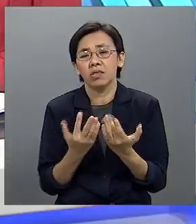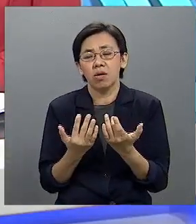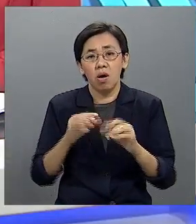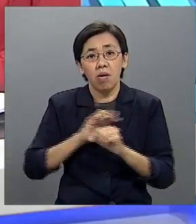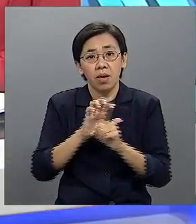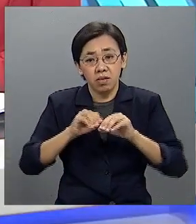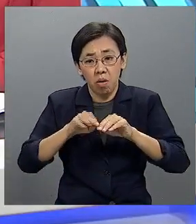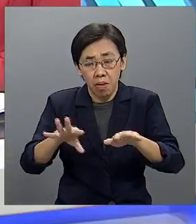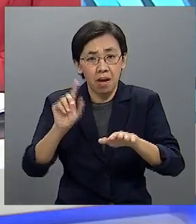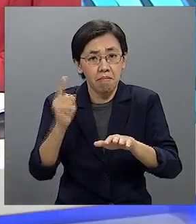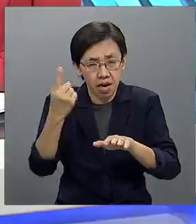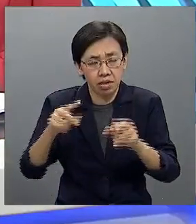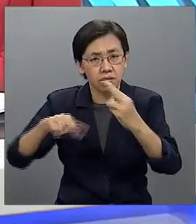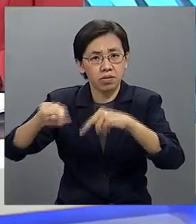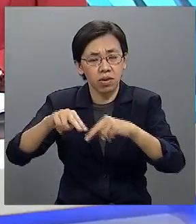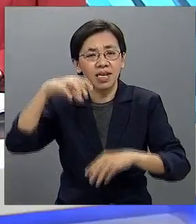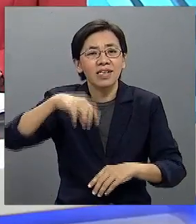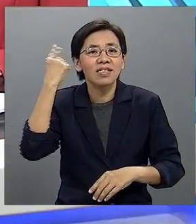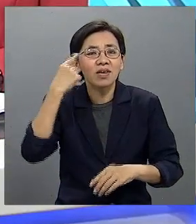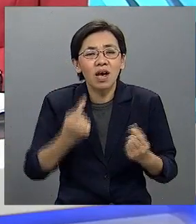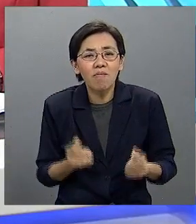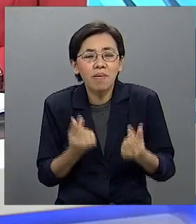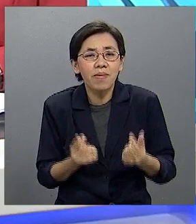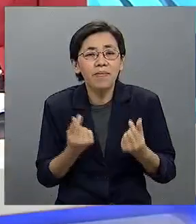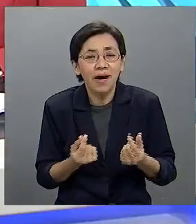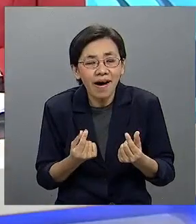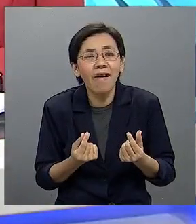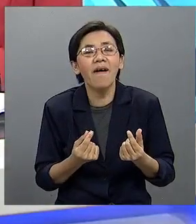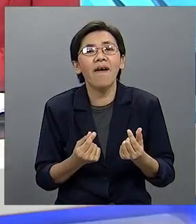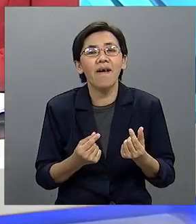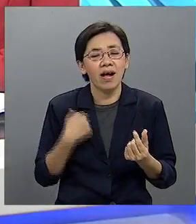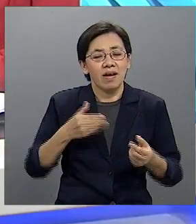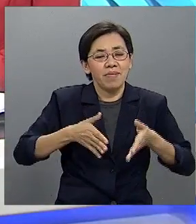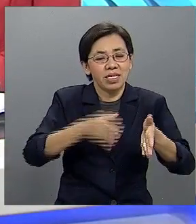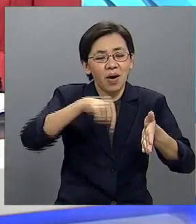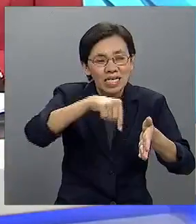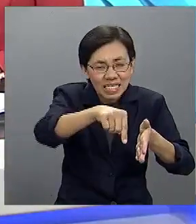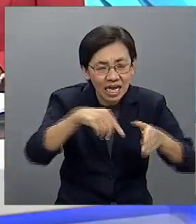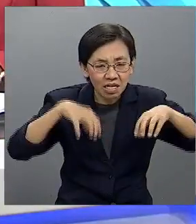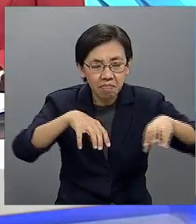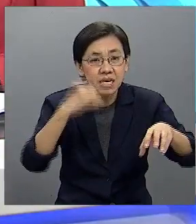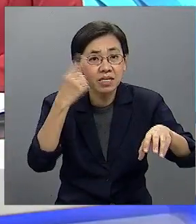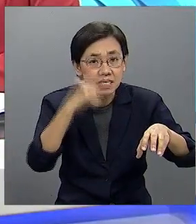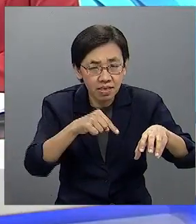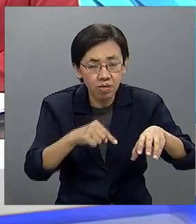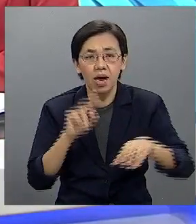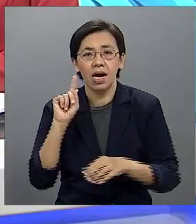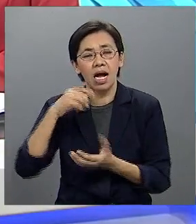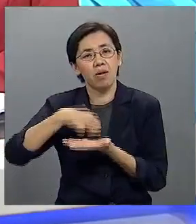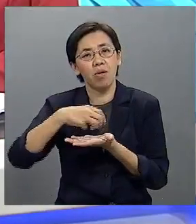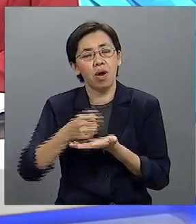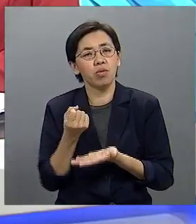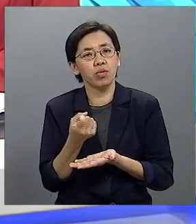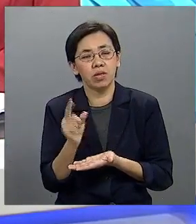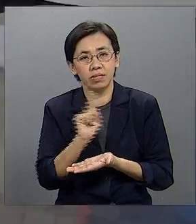ใหม่อย่างสถานบันเทิงในซอยบางลาและคาเฟ่ซอยกมลาติดตามบรรยากาศจากคุณพัชราจิตคำค่ะรายงานสดมาจากหาดป่าตองจังหวัด